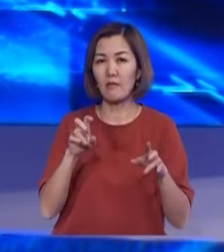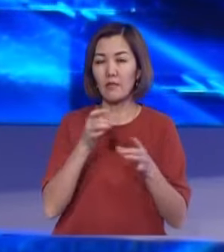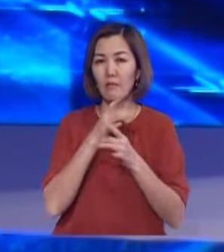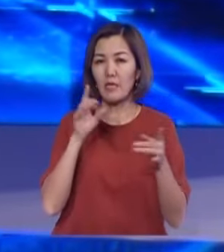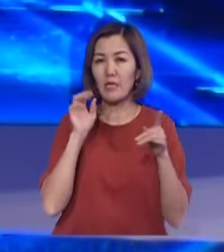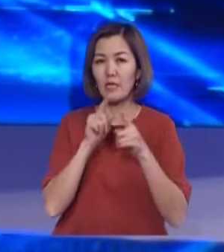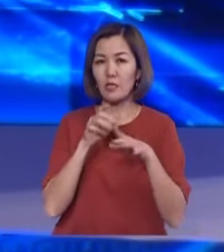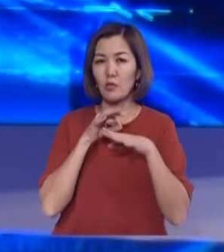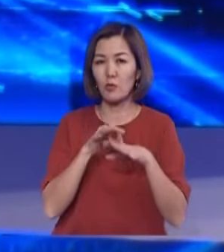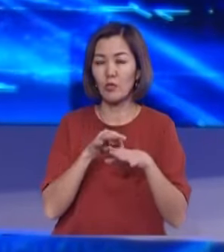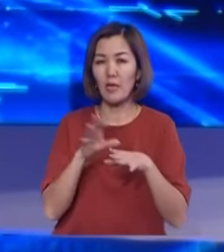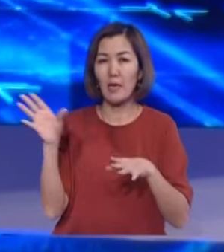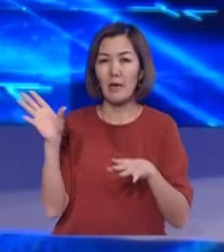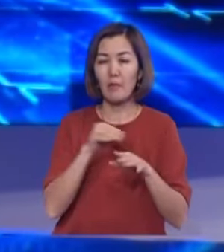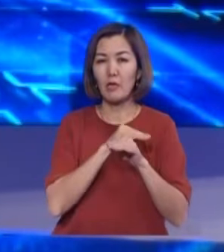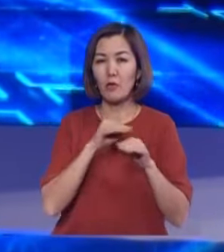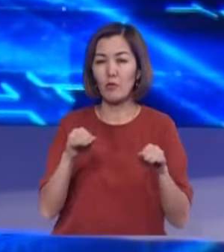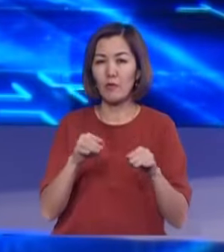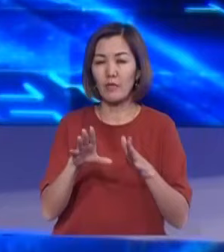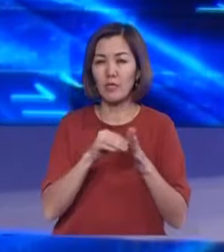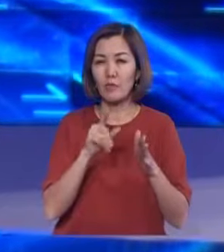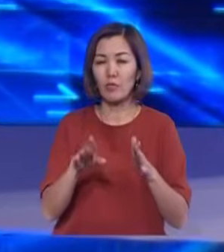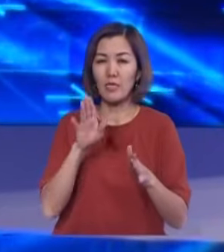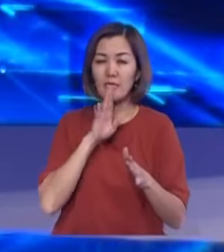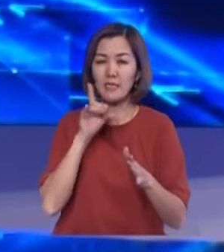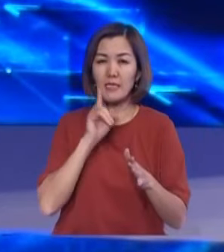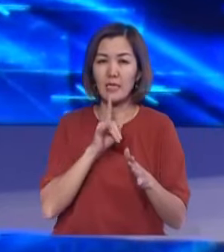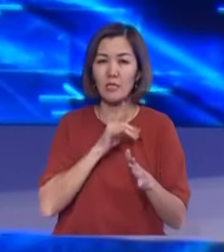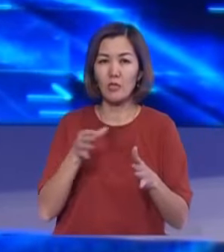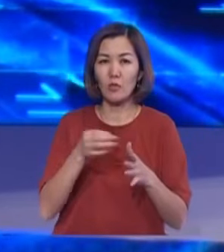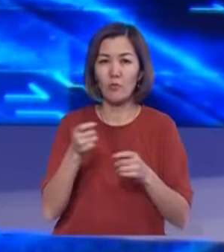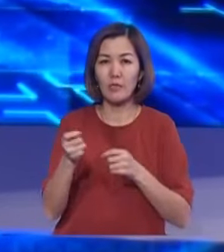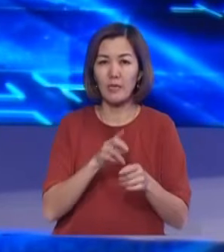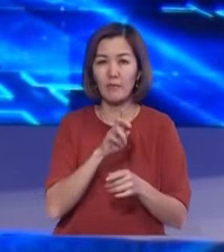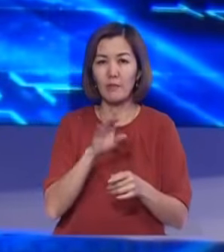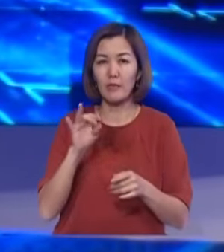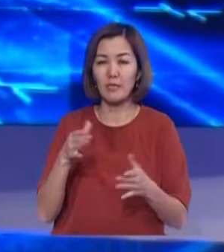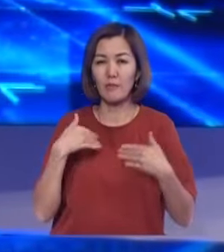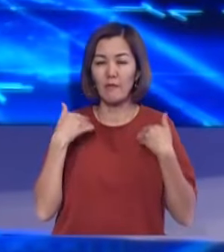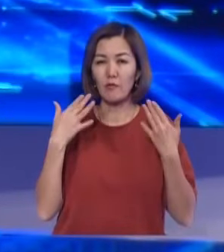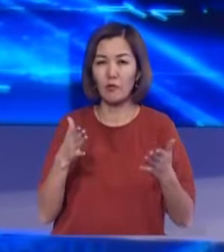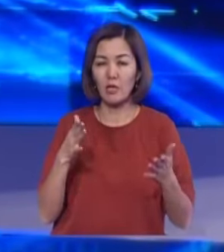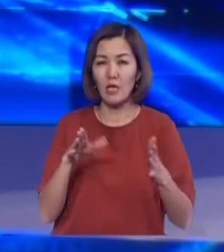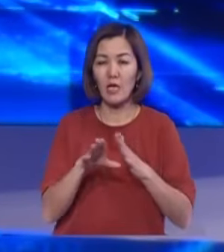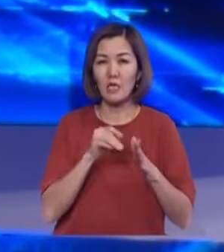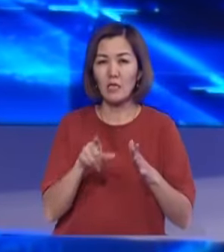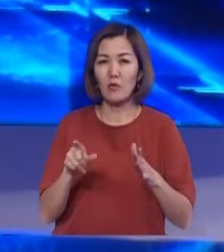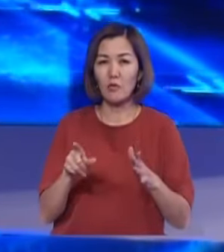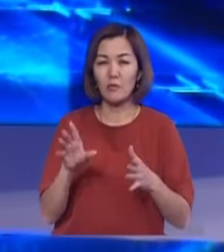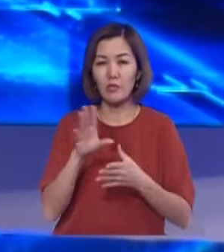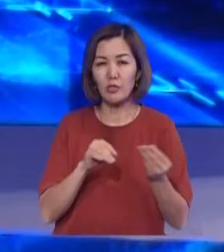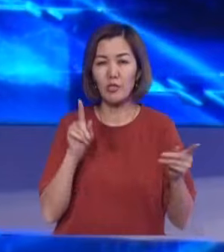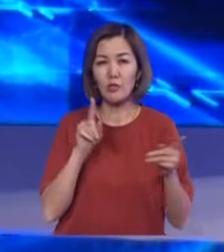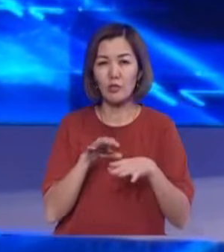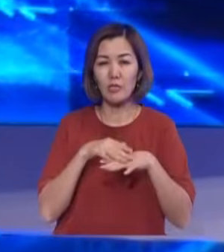кездесу өтті. Онда барлық деңгейдегі депутат қыз-келіншектерді облыс әкімі Бейбіт Исабаев құттықтады. Сайлаушылармен жиі